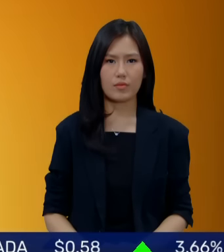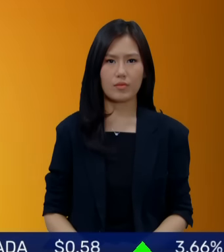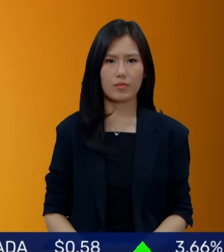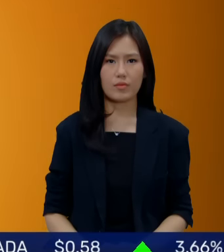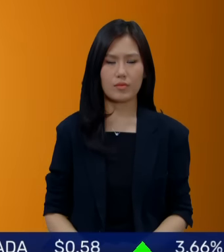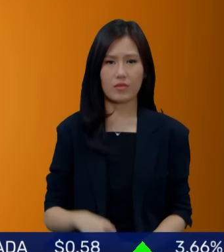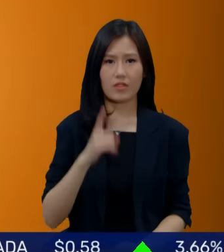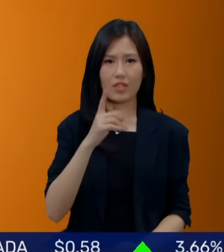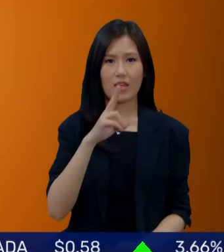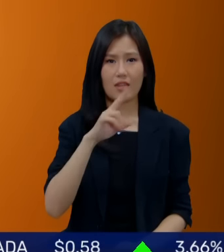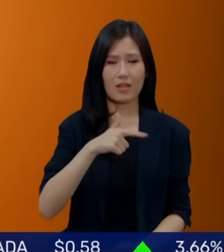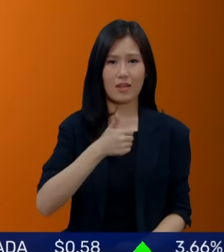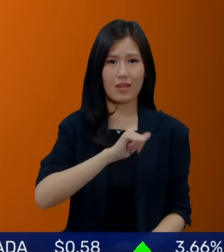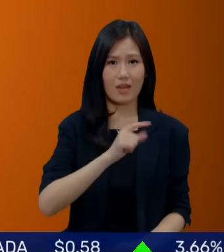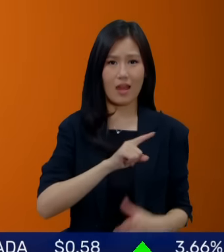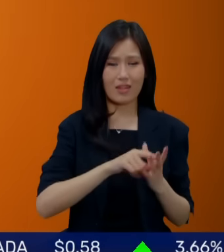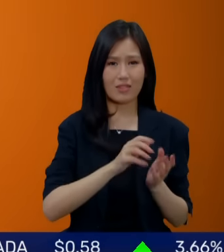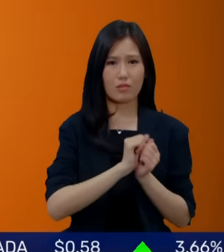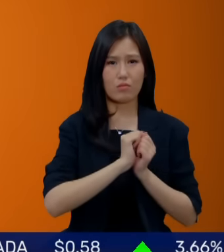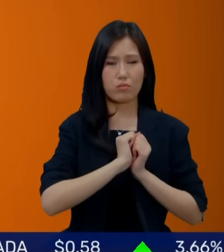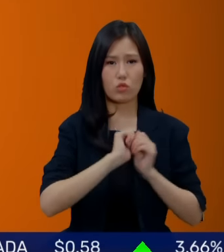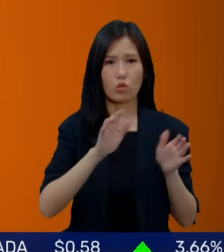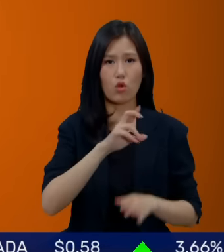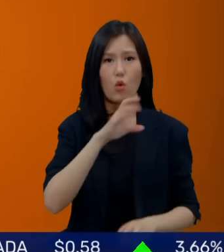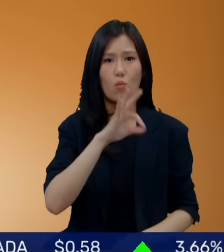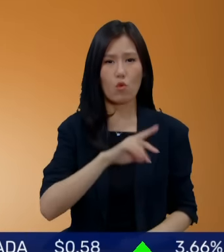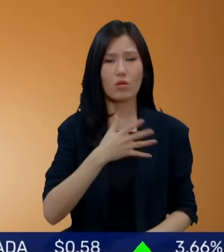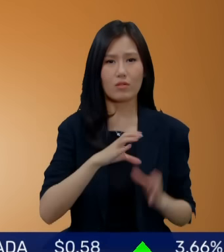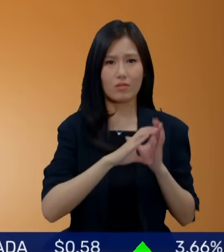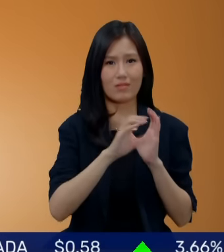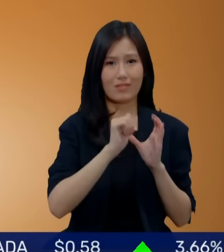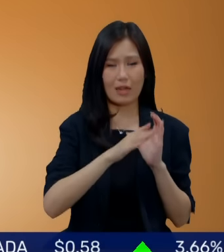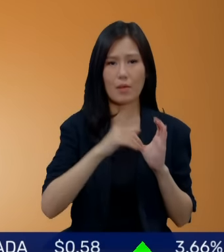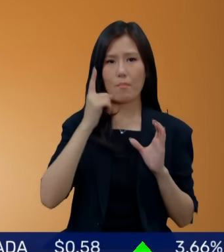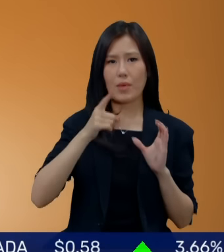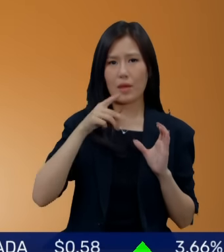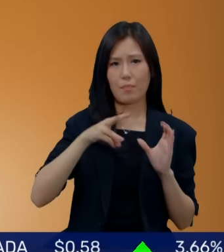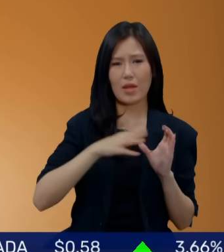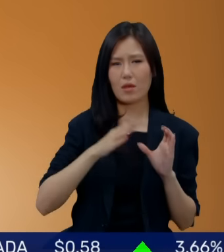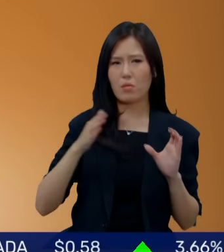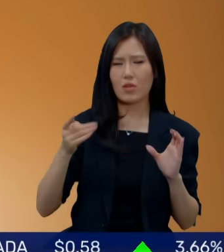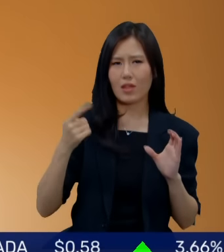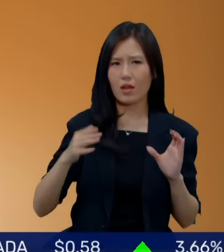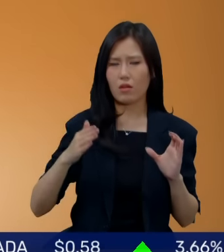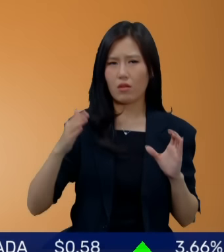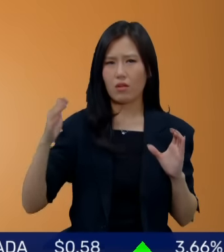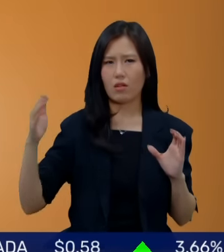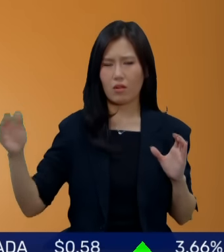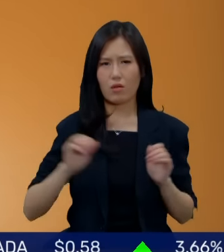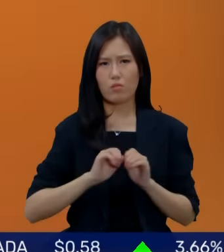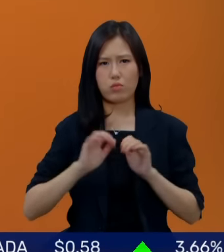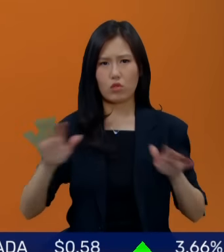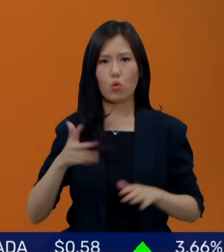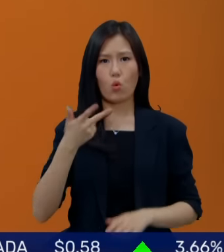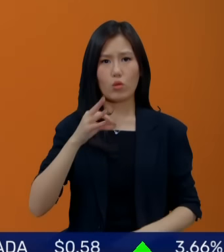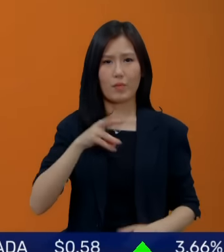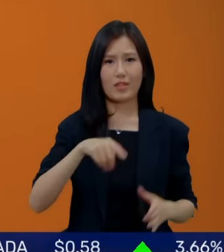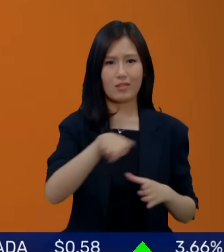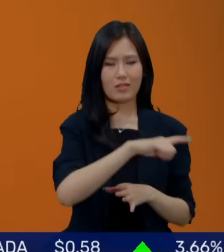1 кг шингэрүүлсэн хий дэлбэрэх үедийг хийг хадгалж байгаа сав 1000 метрээс чухал шидэгдэж 30 метр радиуст галан бөмбөлөг